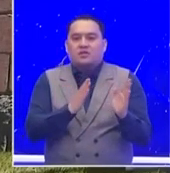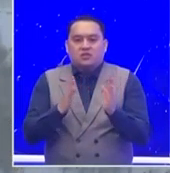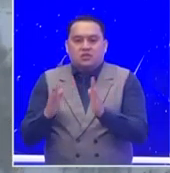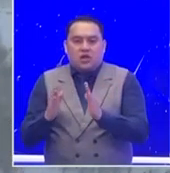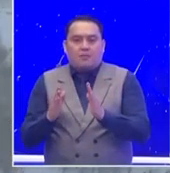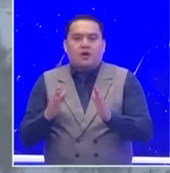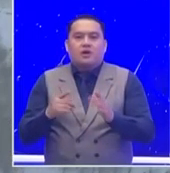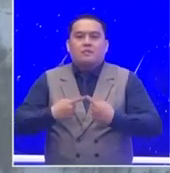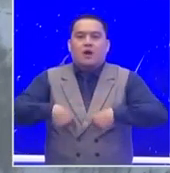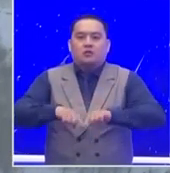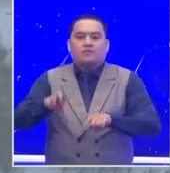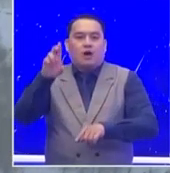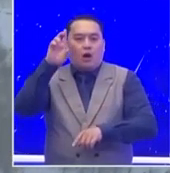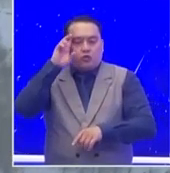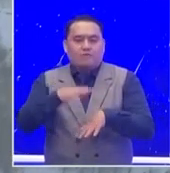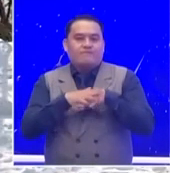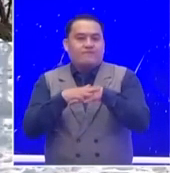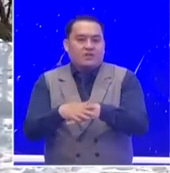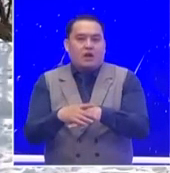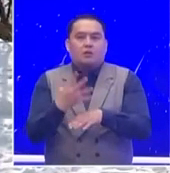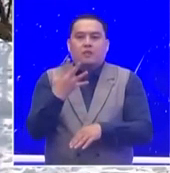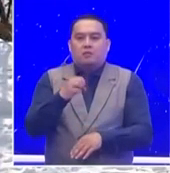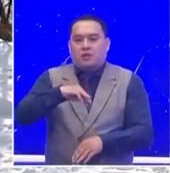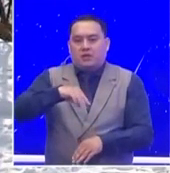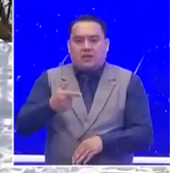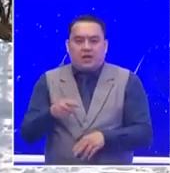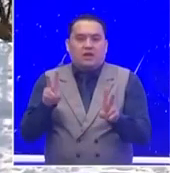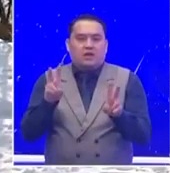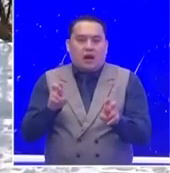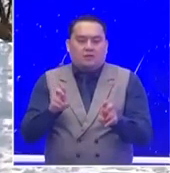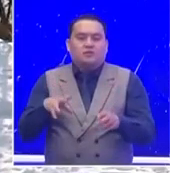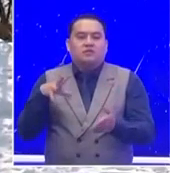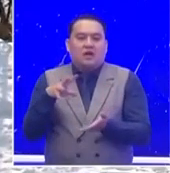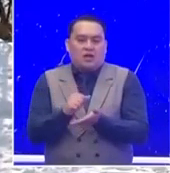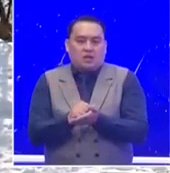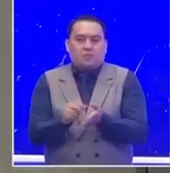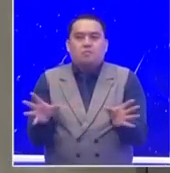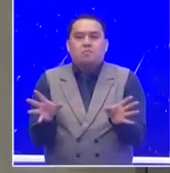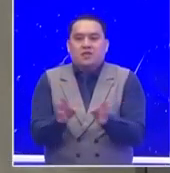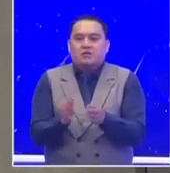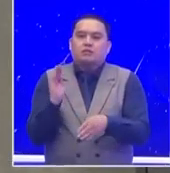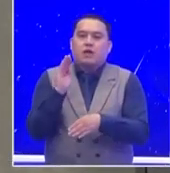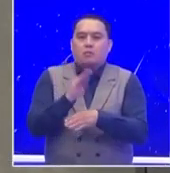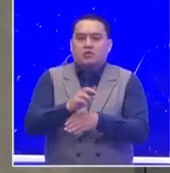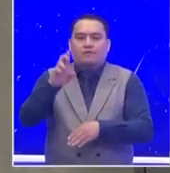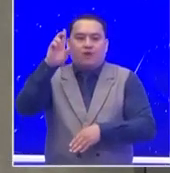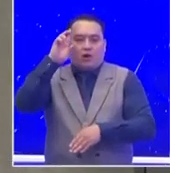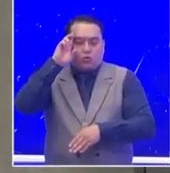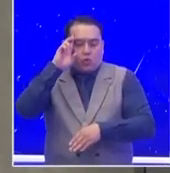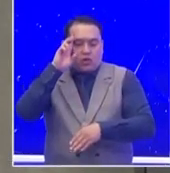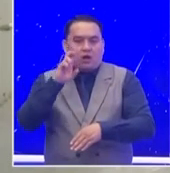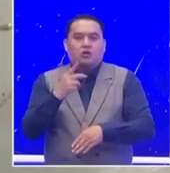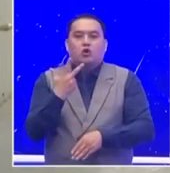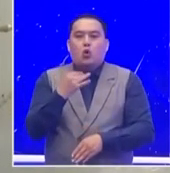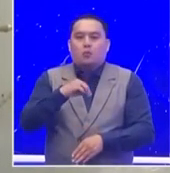поддержки данных субъектов государством выделено более 5 миллиардов тенге в рамках дорожной карты. Вместе с тем, дополнительно государством выделяется